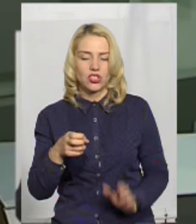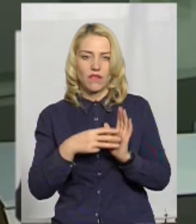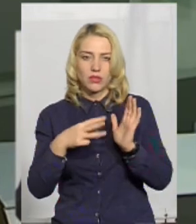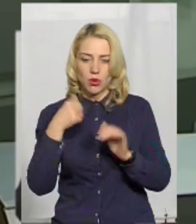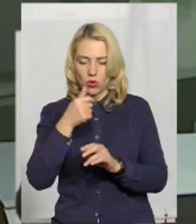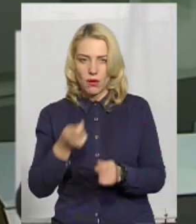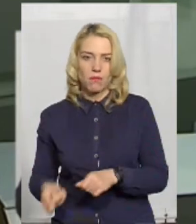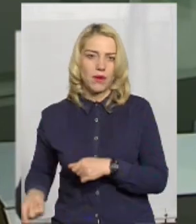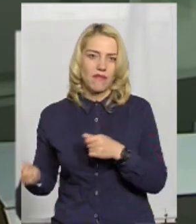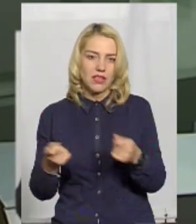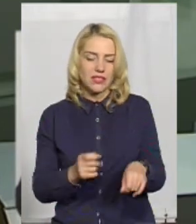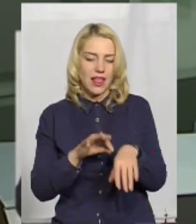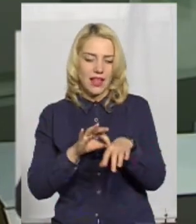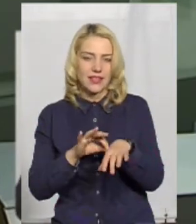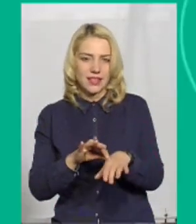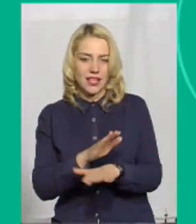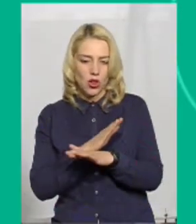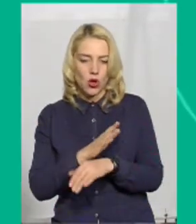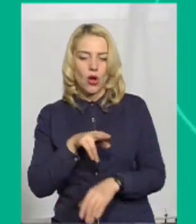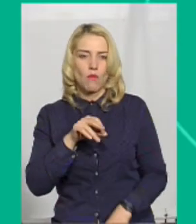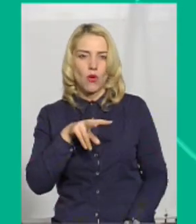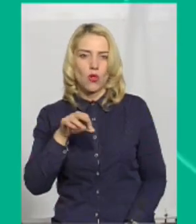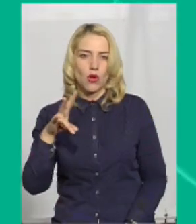та залишила на привокзальній площі.